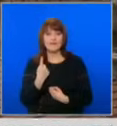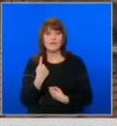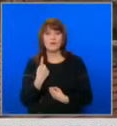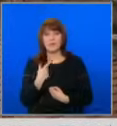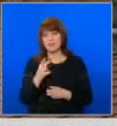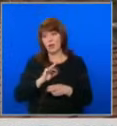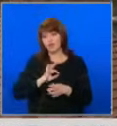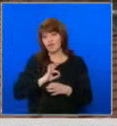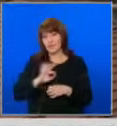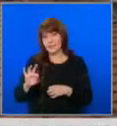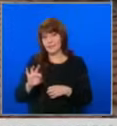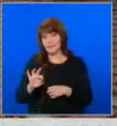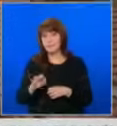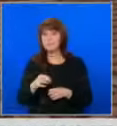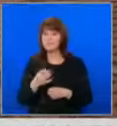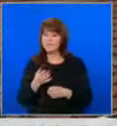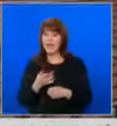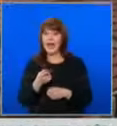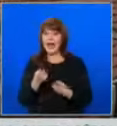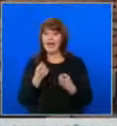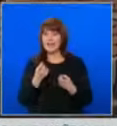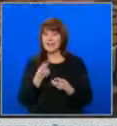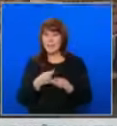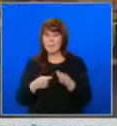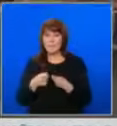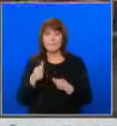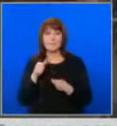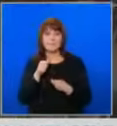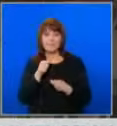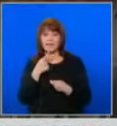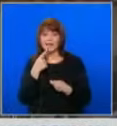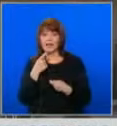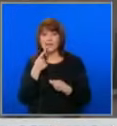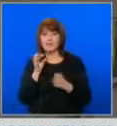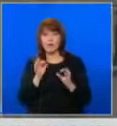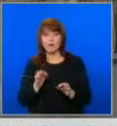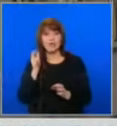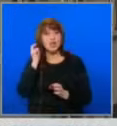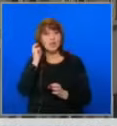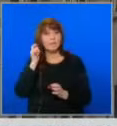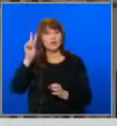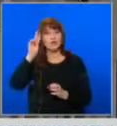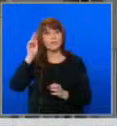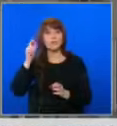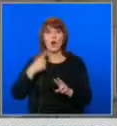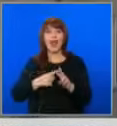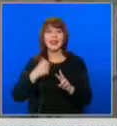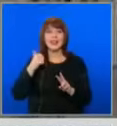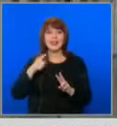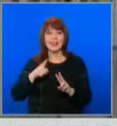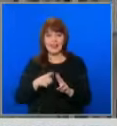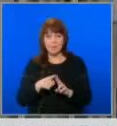чисти в интервю пред 24 часа гръцкият бизнесмен анастасиос дико споменава конкретно име на служител в нап фидан